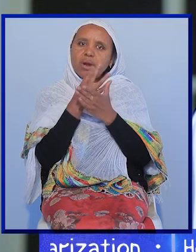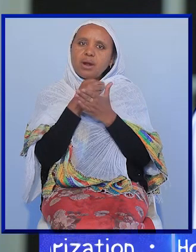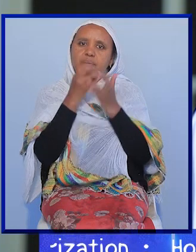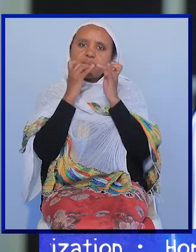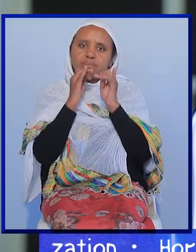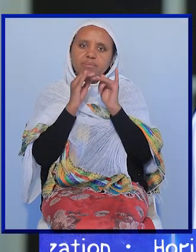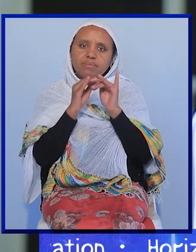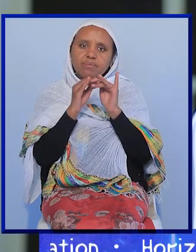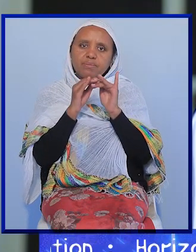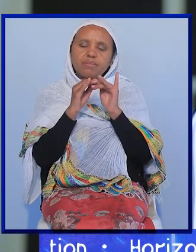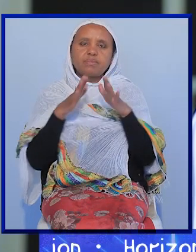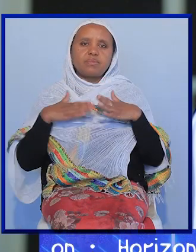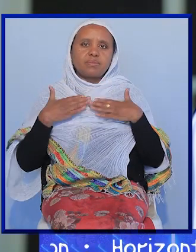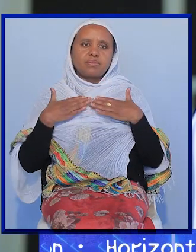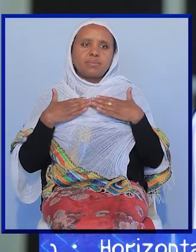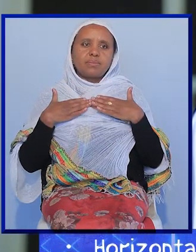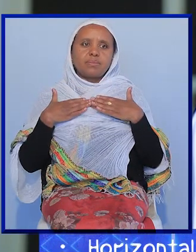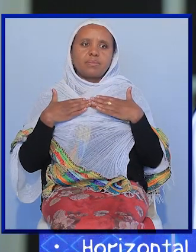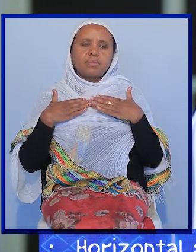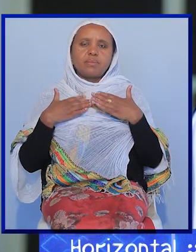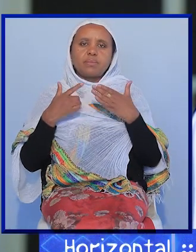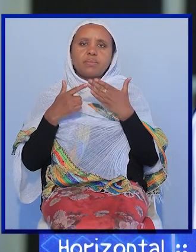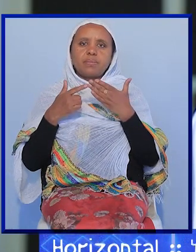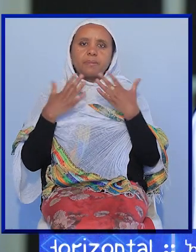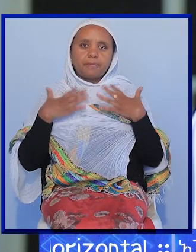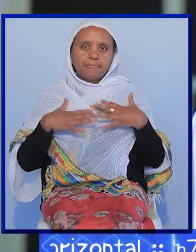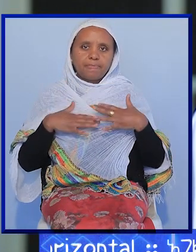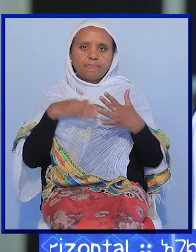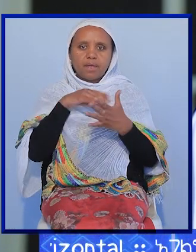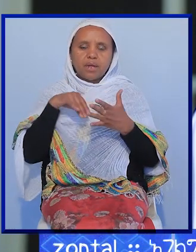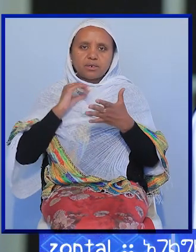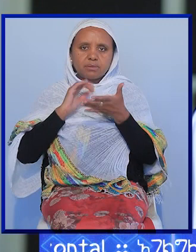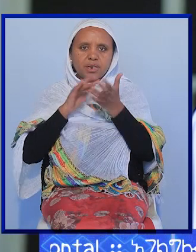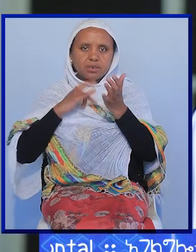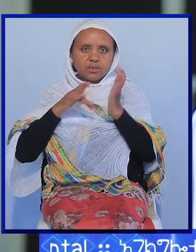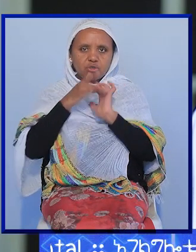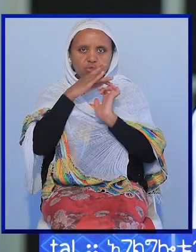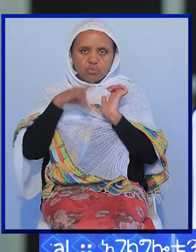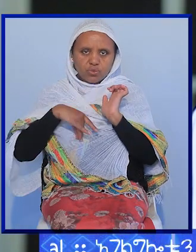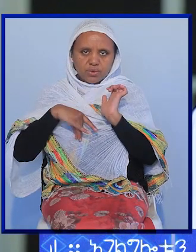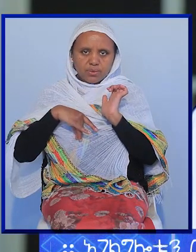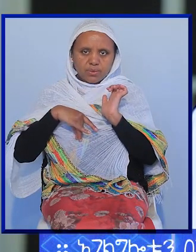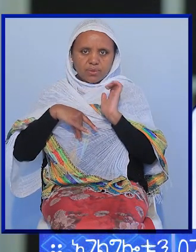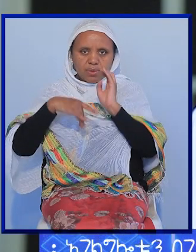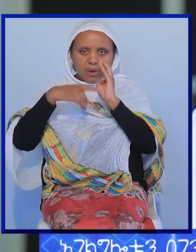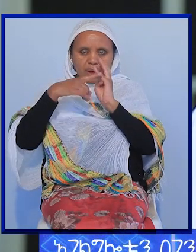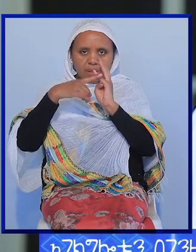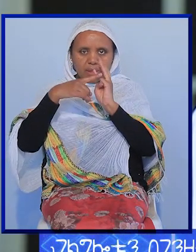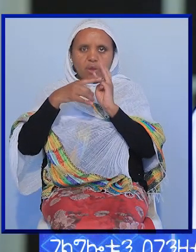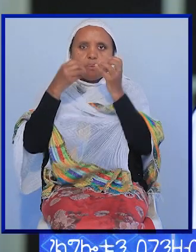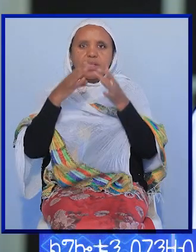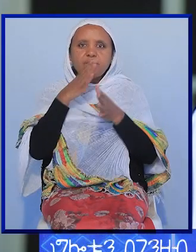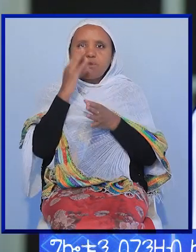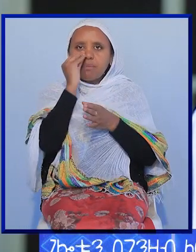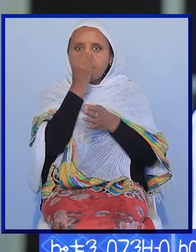አበባ ሳያልፈን ነው እንደሰታለን። የማርያም ባህሪ ብሎ የገለጸው ጌታችን መድኃኒታችን ኢየሱስ ክርስቶስን ነው። አራተኛዋ